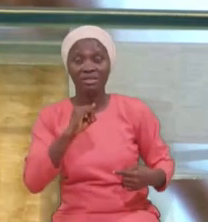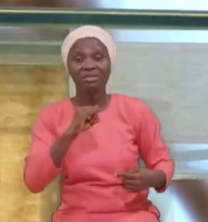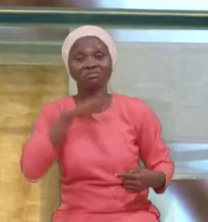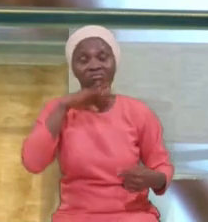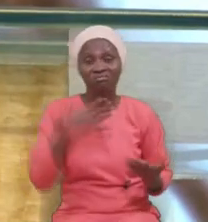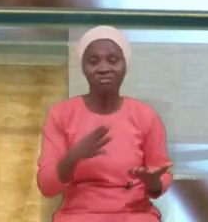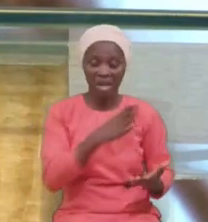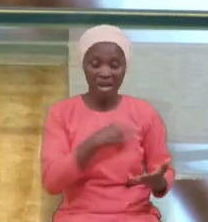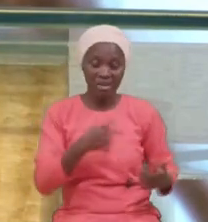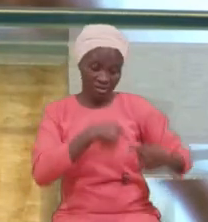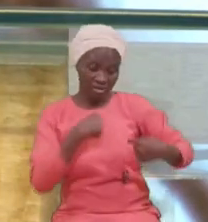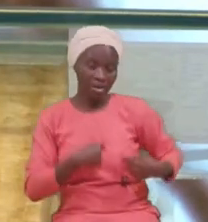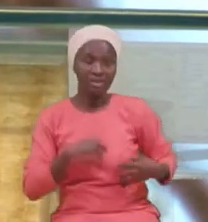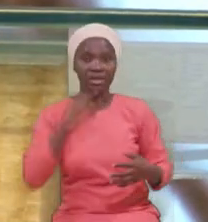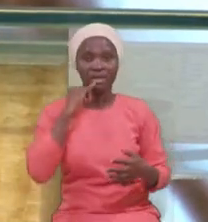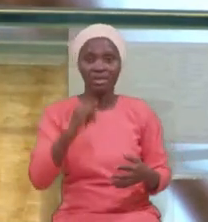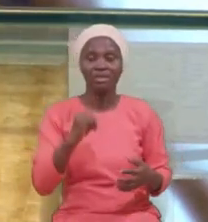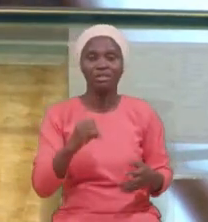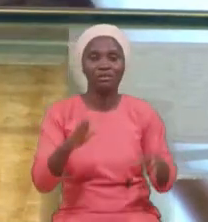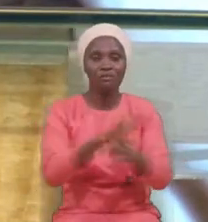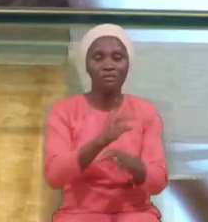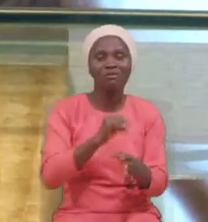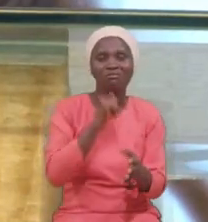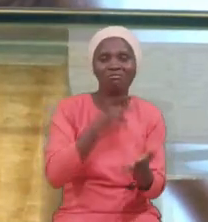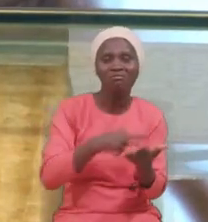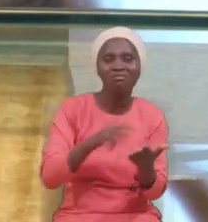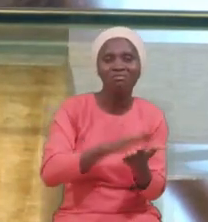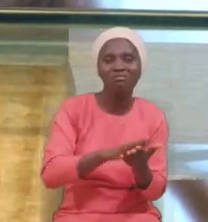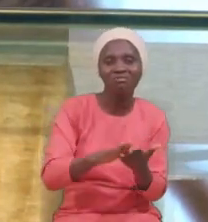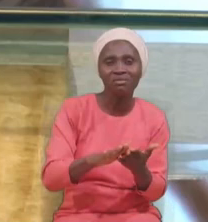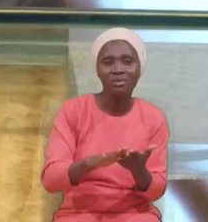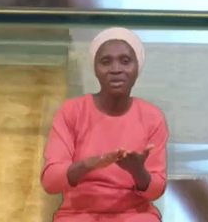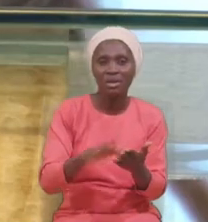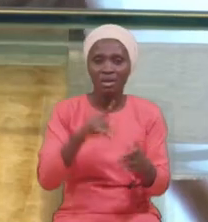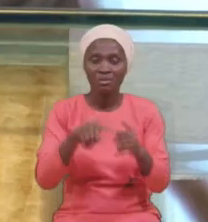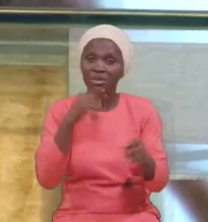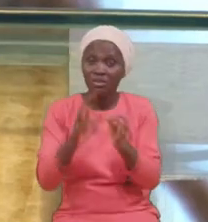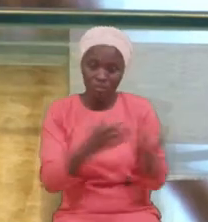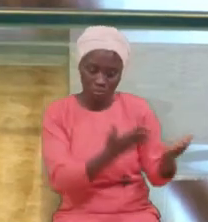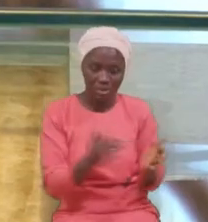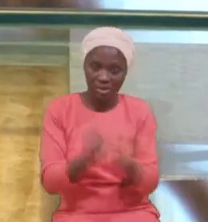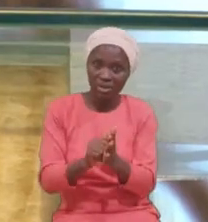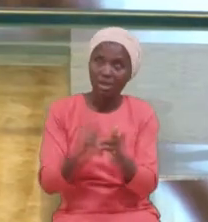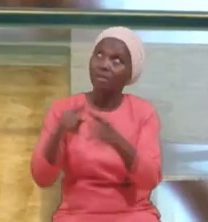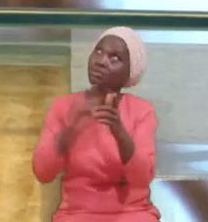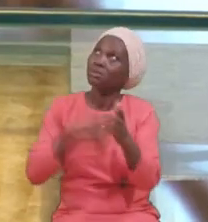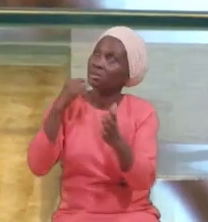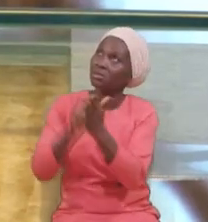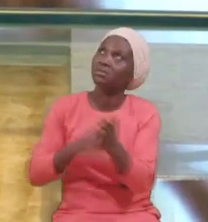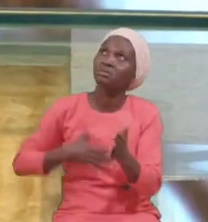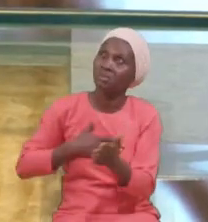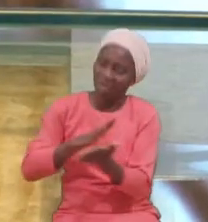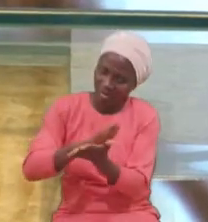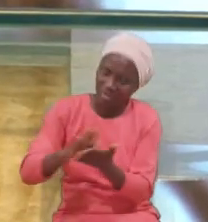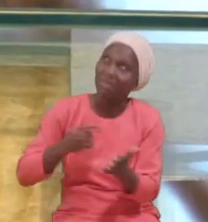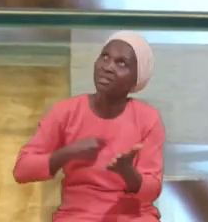cœur est entaché, le cœur est injuste, mais dis, apporte cela au Seigneur et tu dis, ô Dieu,